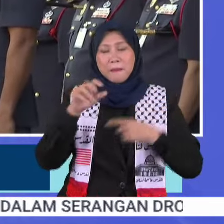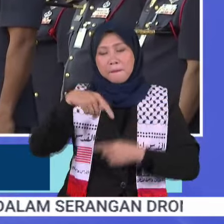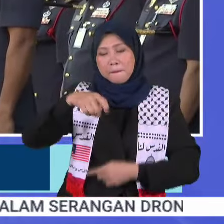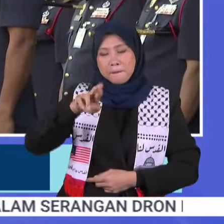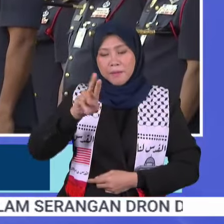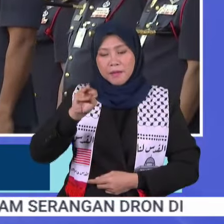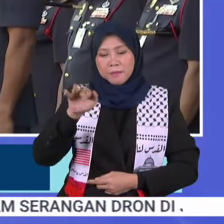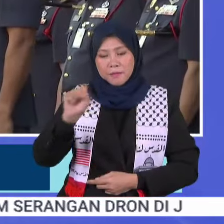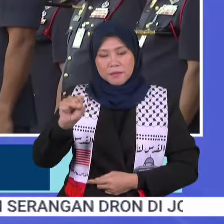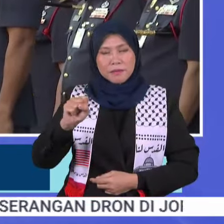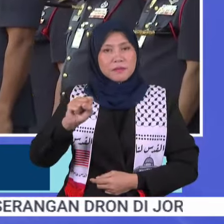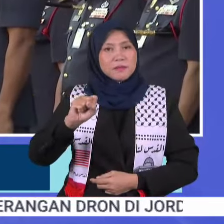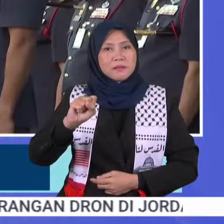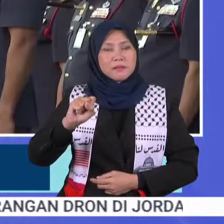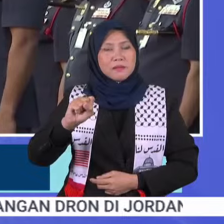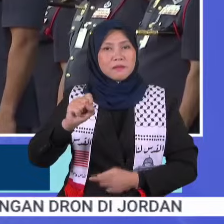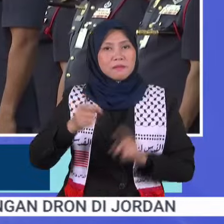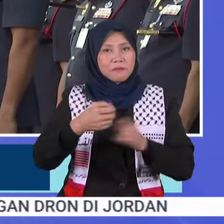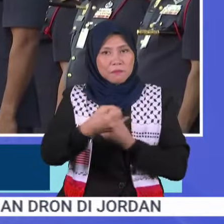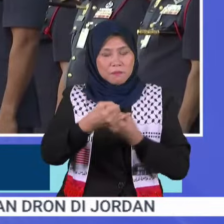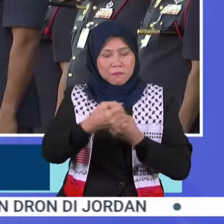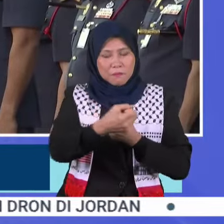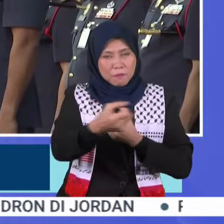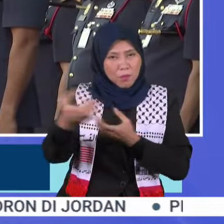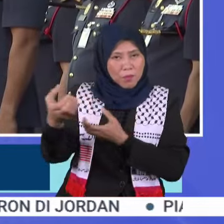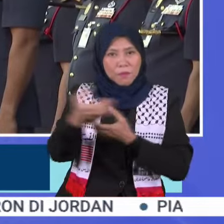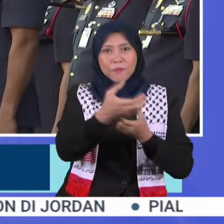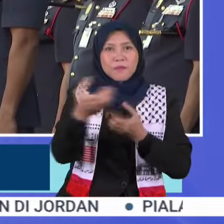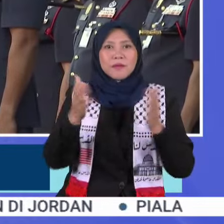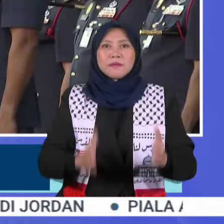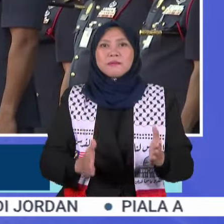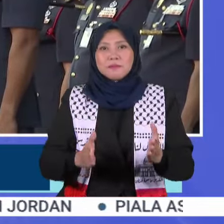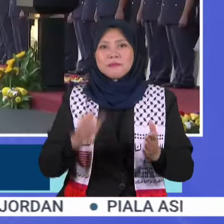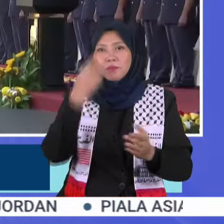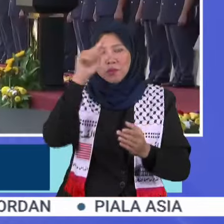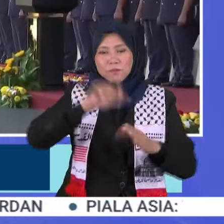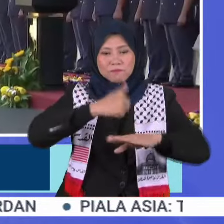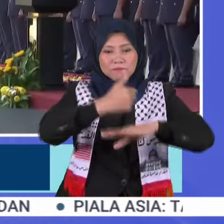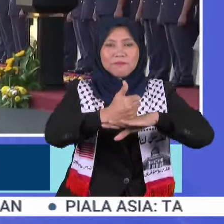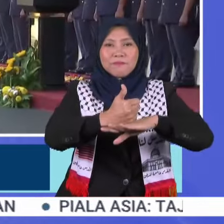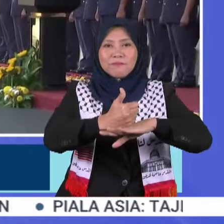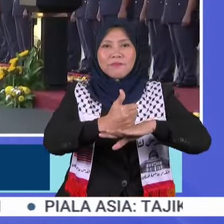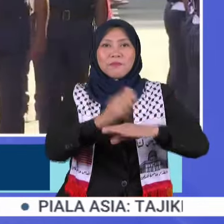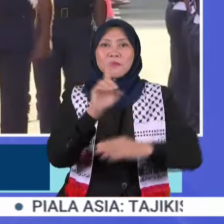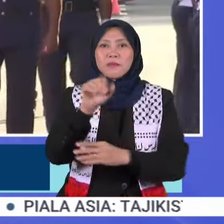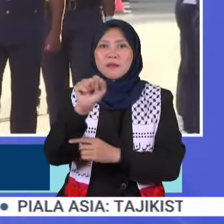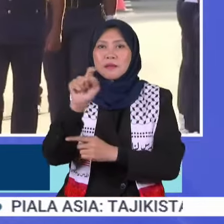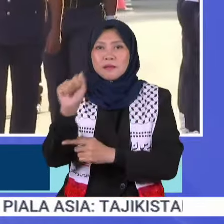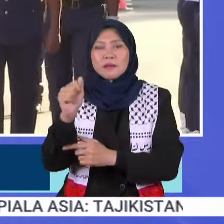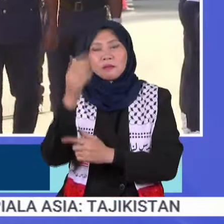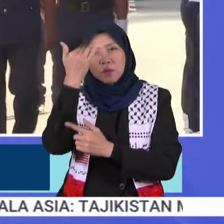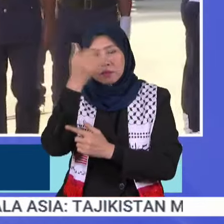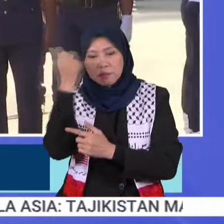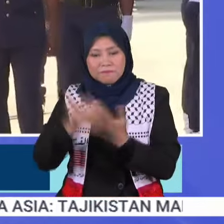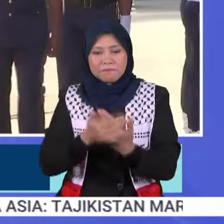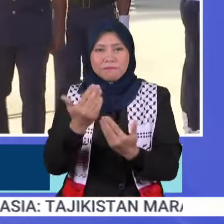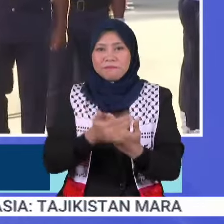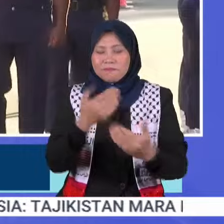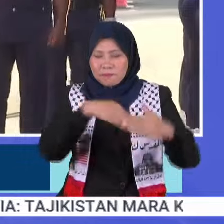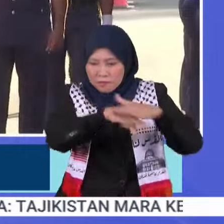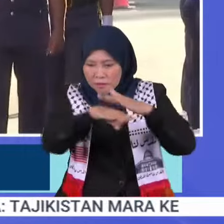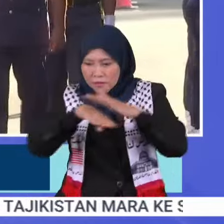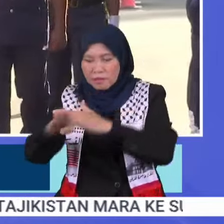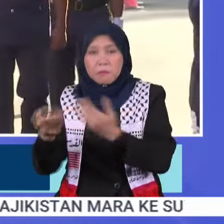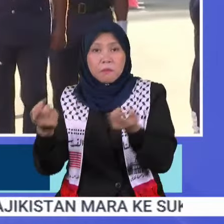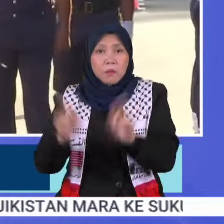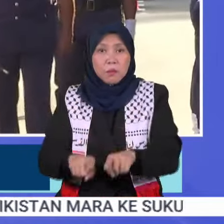Penyelamat Malaysia JBPM bagi mewujudkan pakalan data pemain industri. Ia bagi memudahkan akses kepada perkhidmatan berkaitan